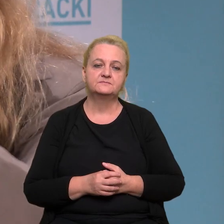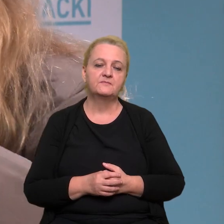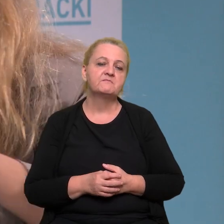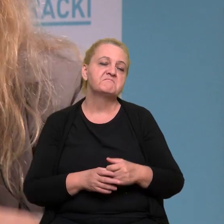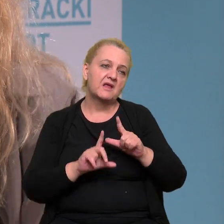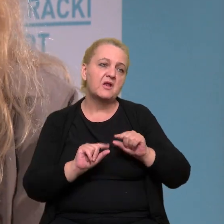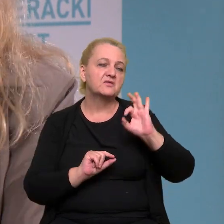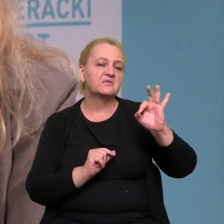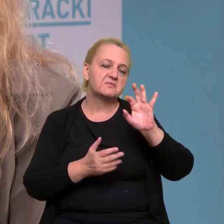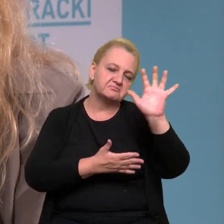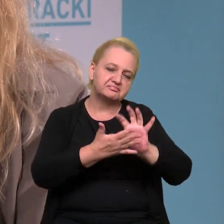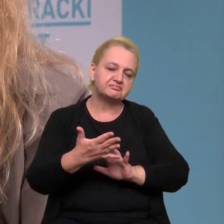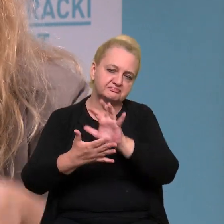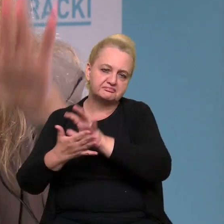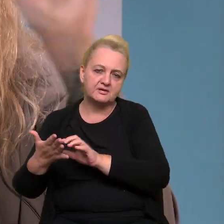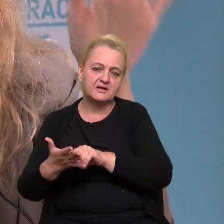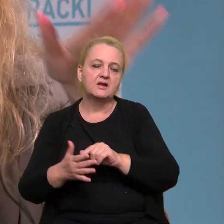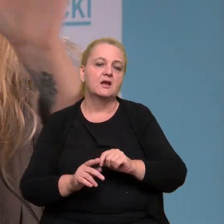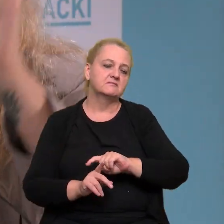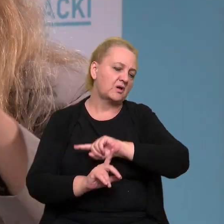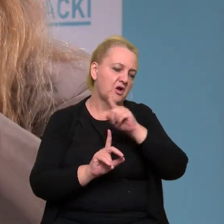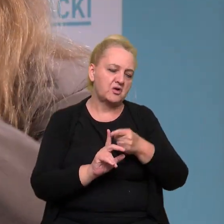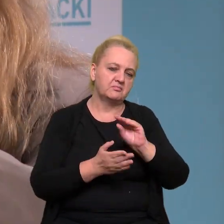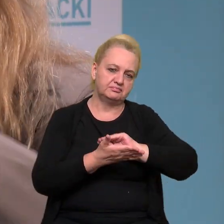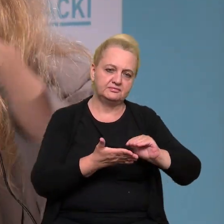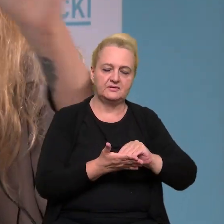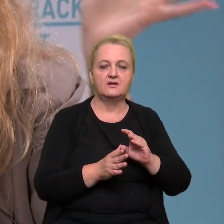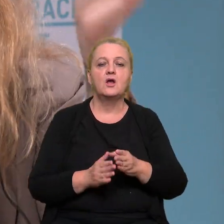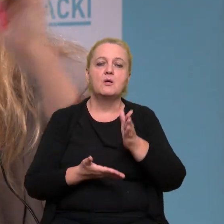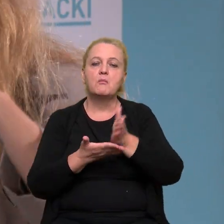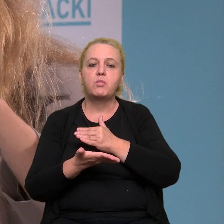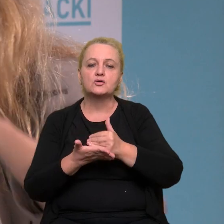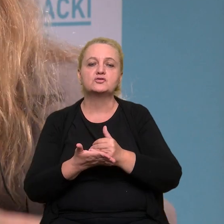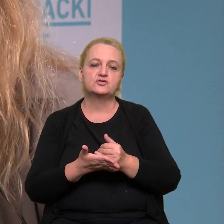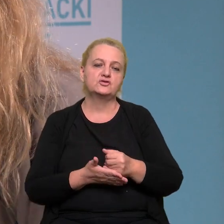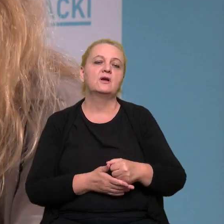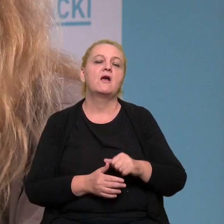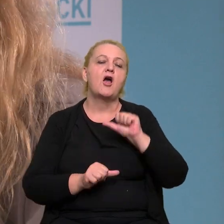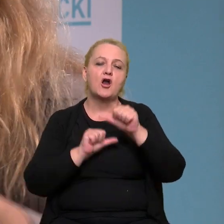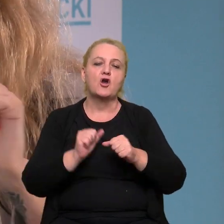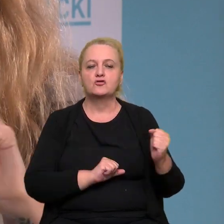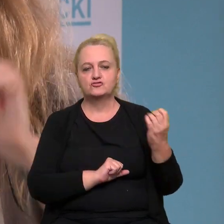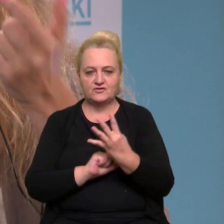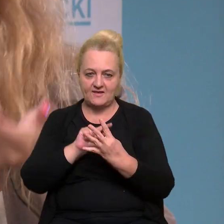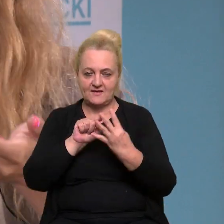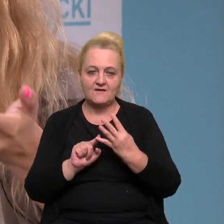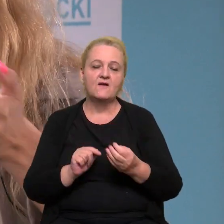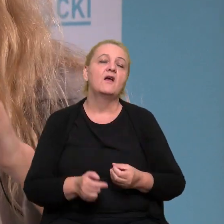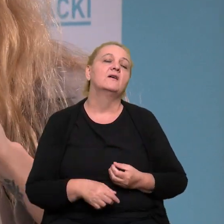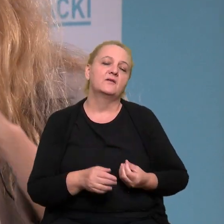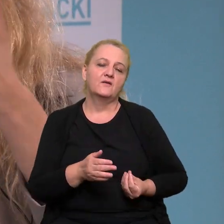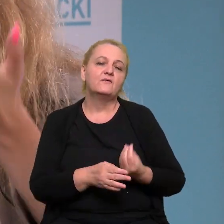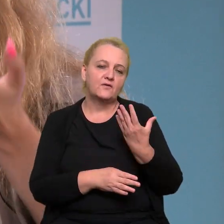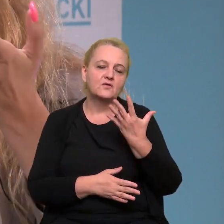jakiś los jej przeznaczę i przejdę z nią cały rok. Więc jest podział na 4 pory roku. Wiosna, lato,